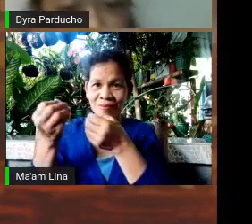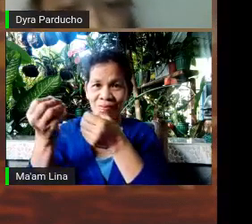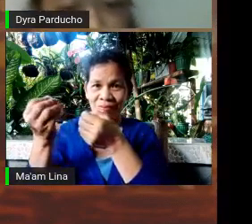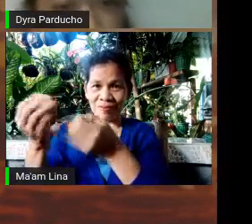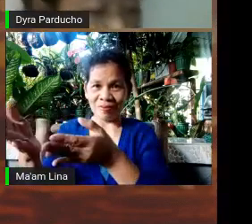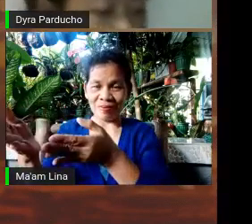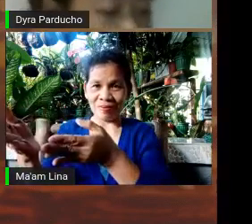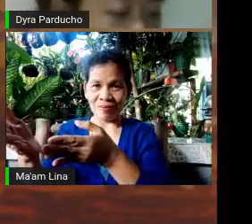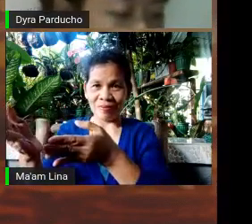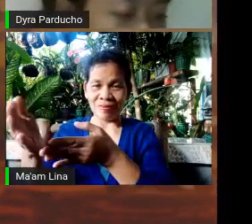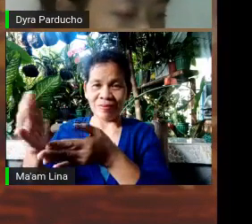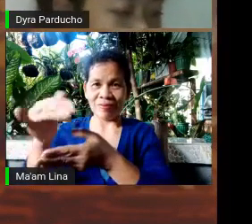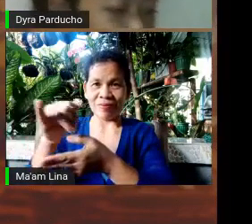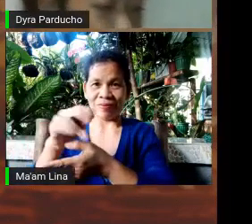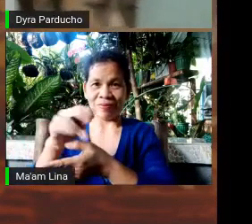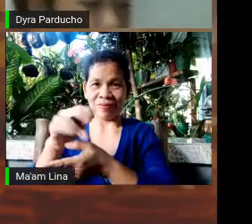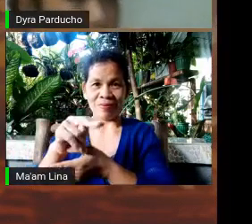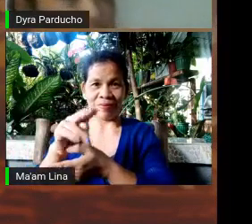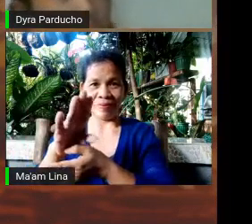insenso